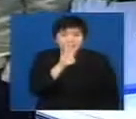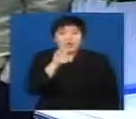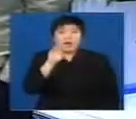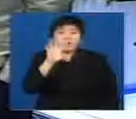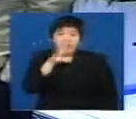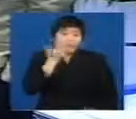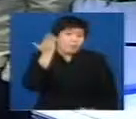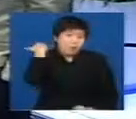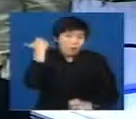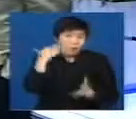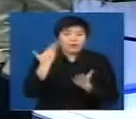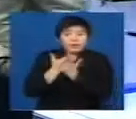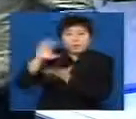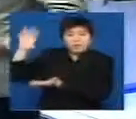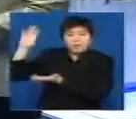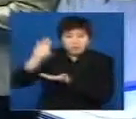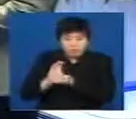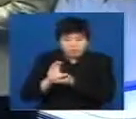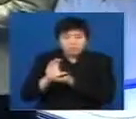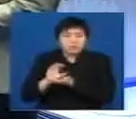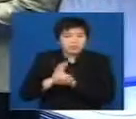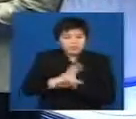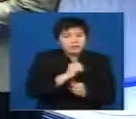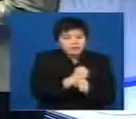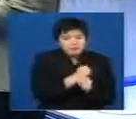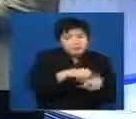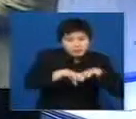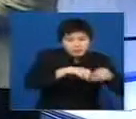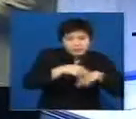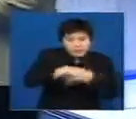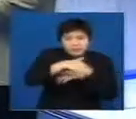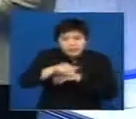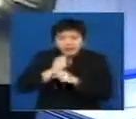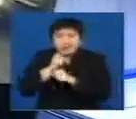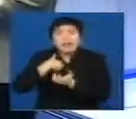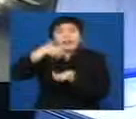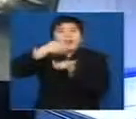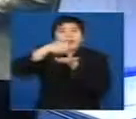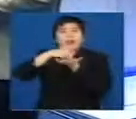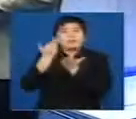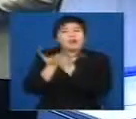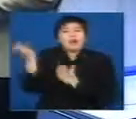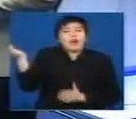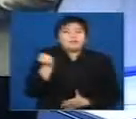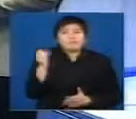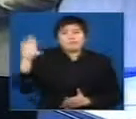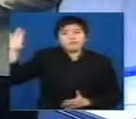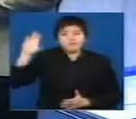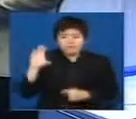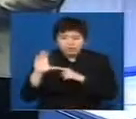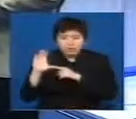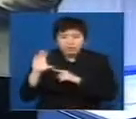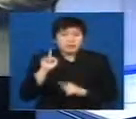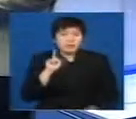55นะที่ขออนุมัติงบไปตอนนั้น ใช่ๆ ก็คือเป็นการรายงานการใช้เงิน ครับ ประชาชนว่านะฮะว่